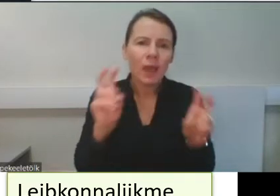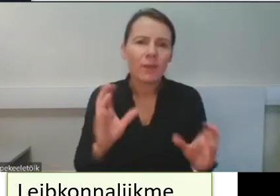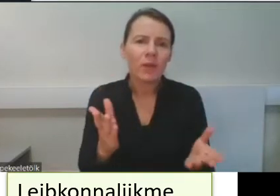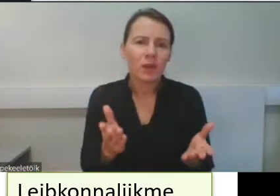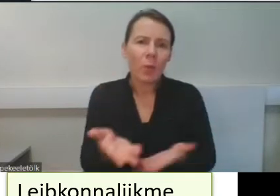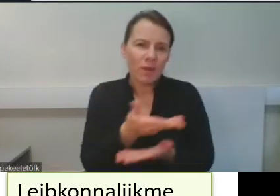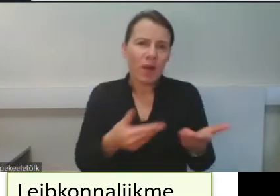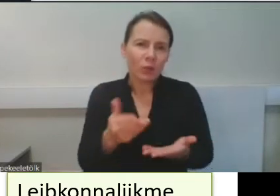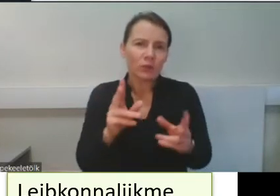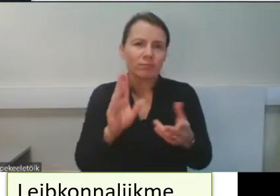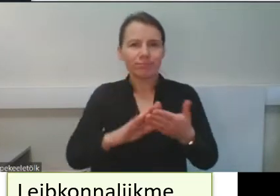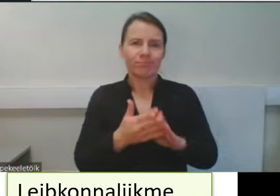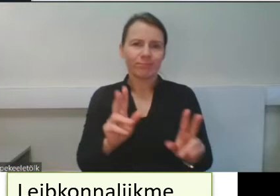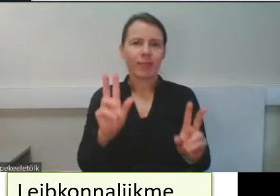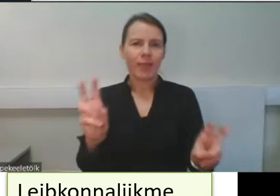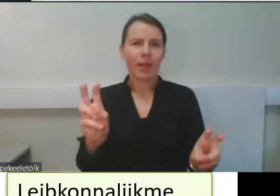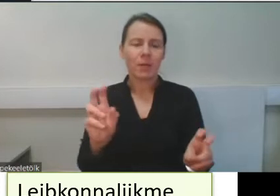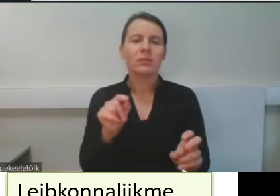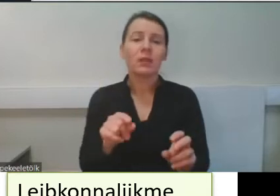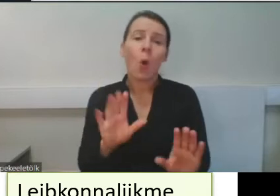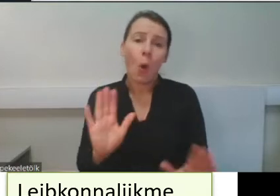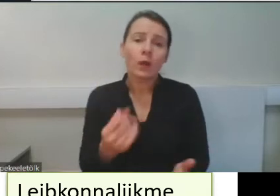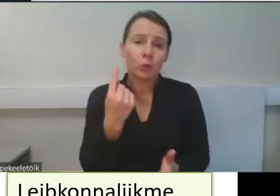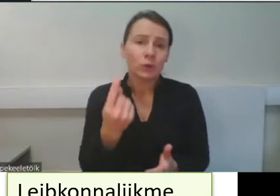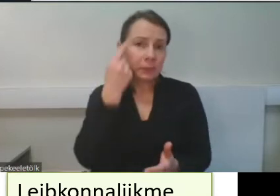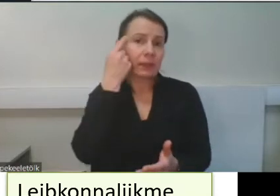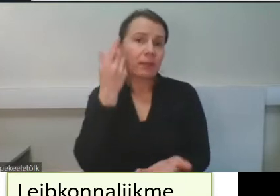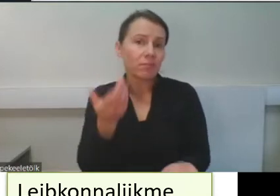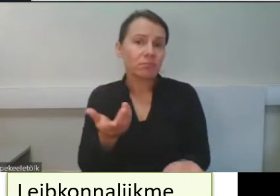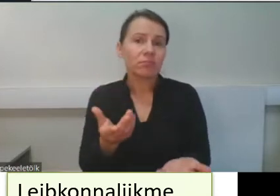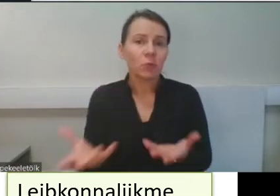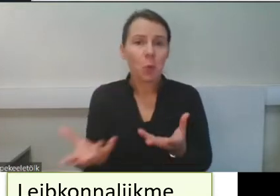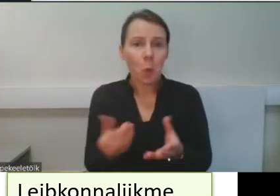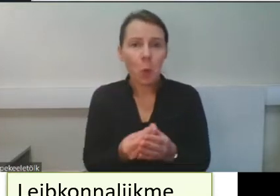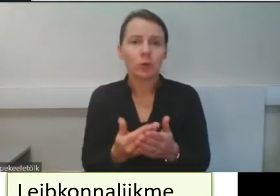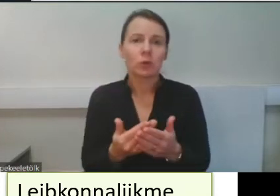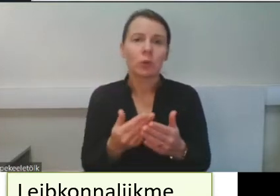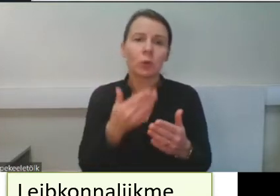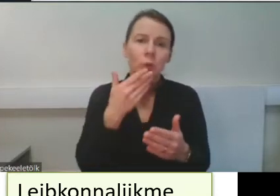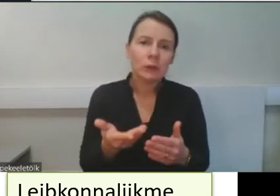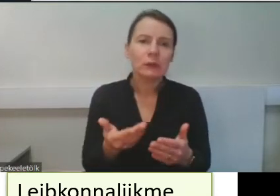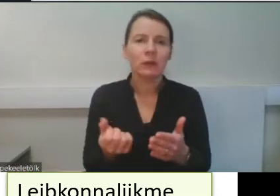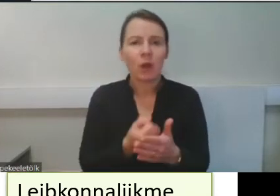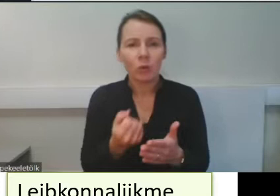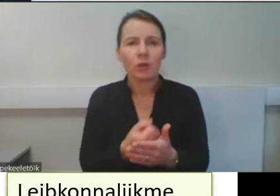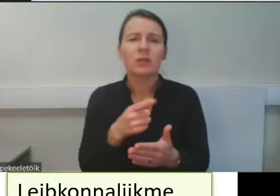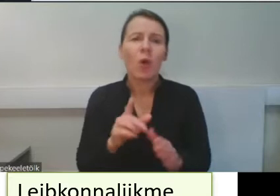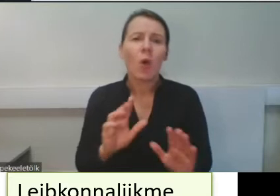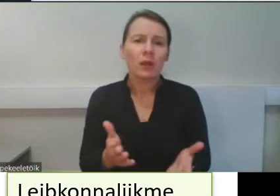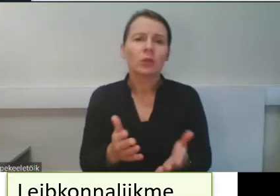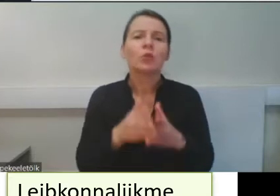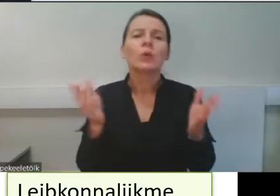soov ja vajadus küsida erinevat ka rahastust näiteks riigis erinevate tegevuste